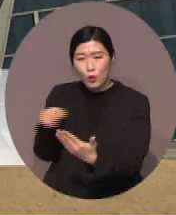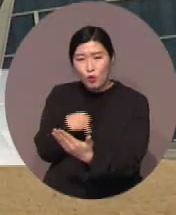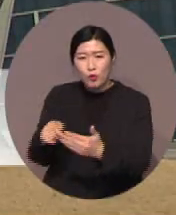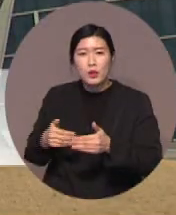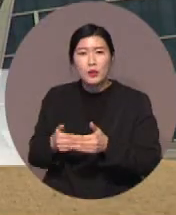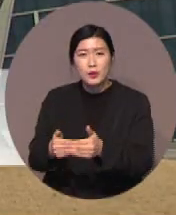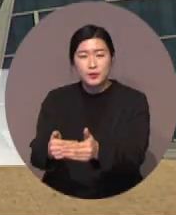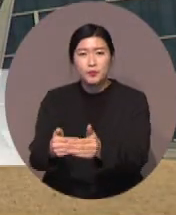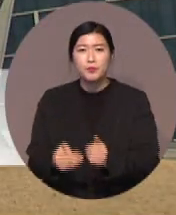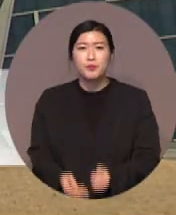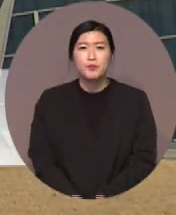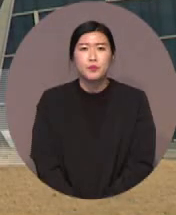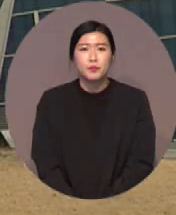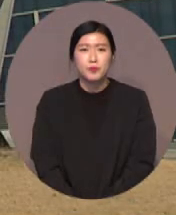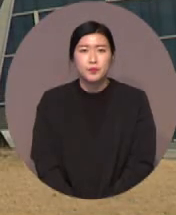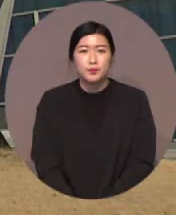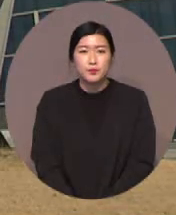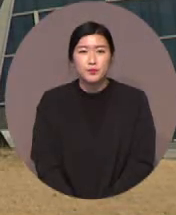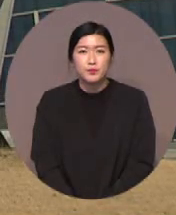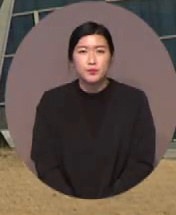종합지원시스템을 운영하기로 했습니다